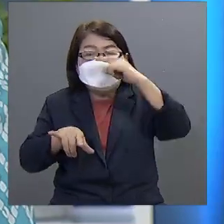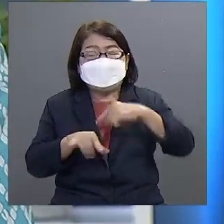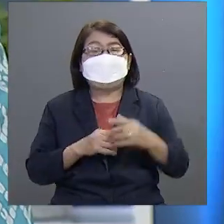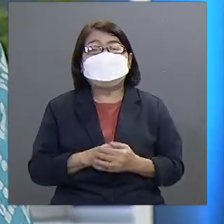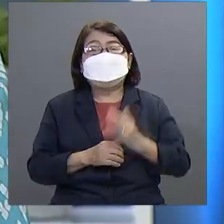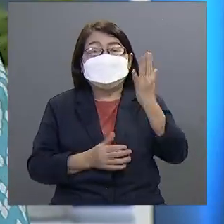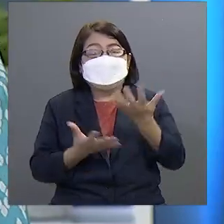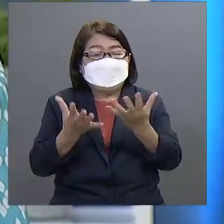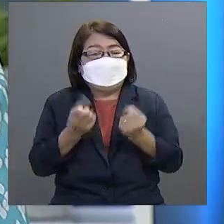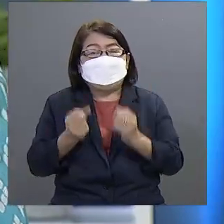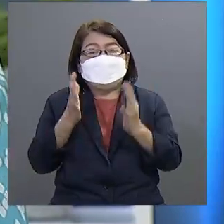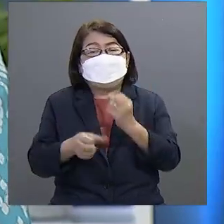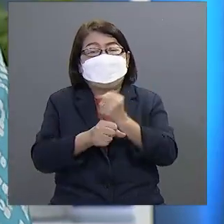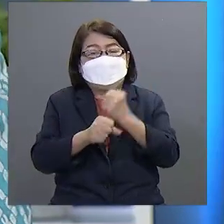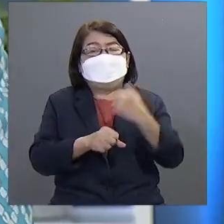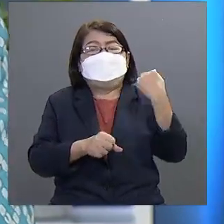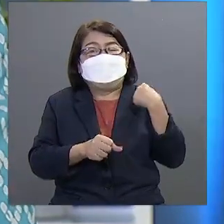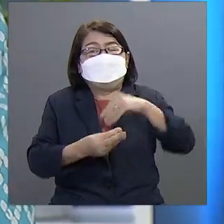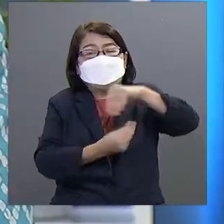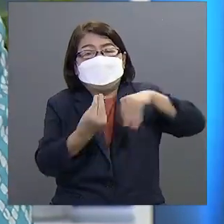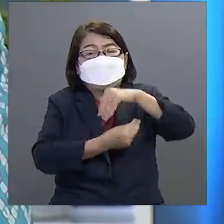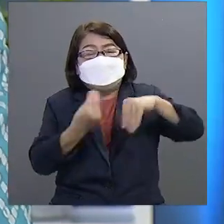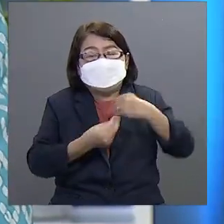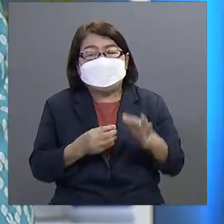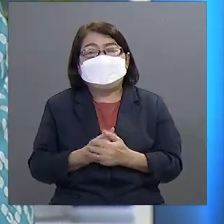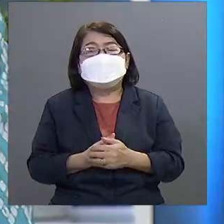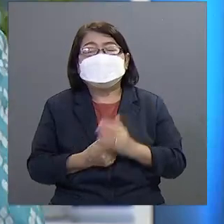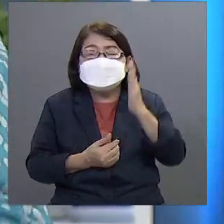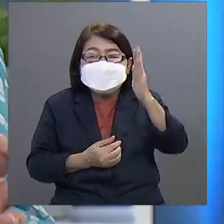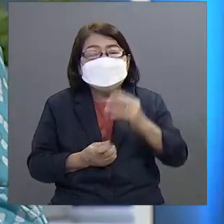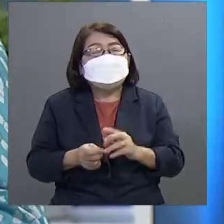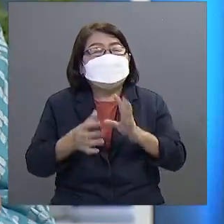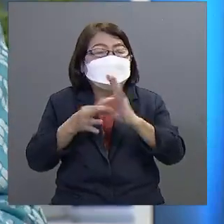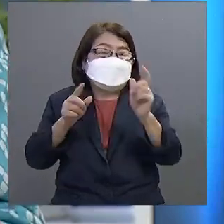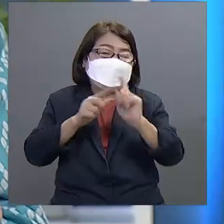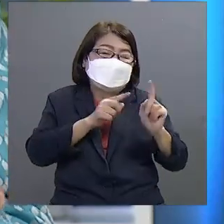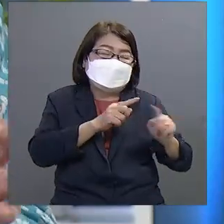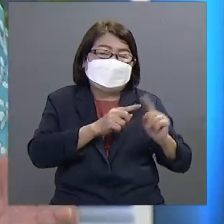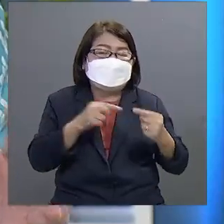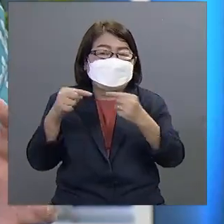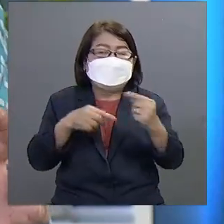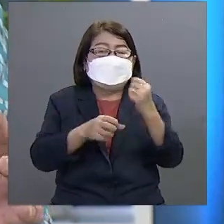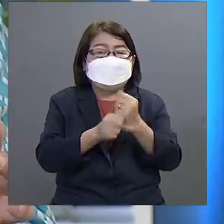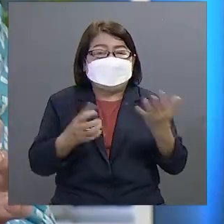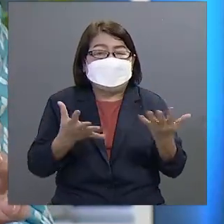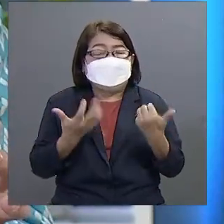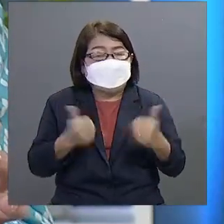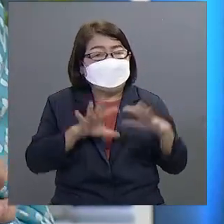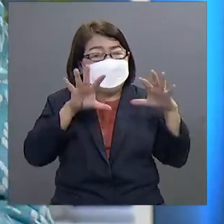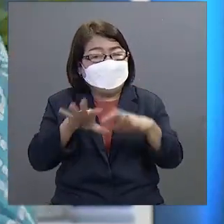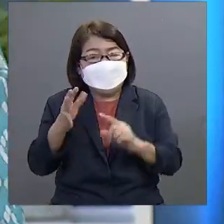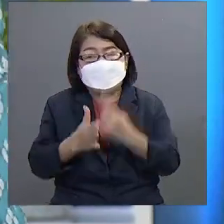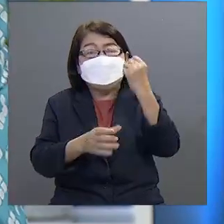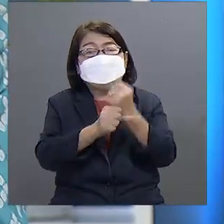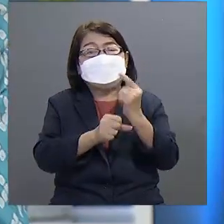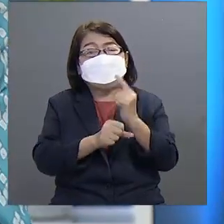ได้พอการจ้างงานเกิดขึ้นได้เสร็จแล้วทีนี้เรามาคุยเรื่องความยั่งยืนนะครับว่าเราเดินยังไงต่อหลังจากเราพอทุกคนกลับมารีสตาร์ทได้แล้วเนี่ยนะครับเราต้